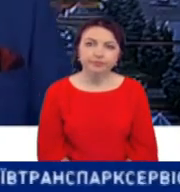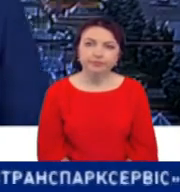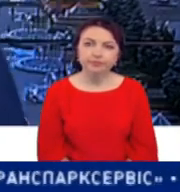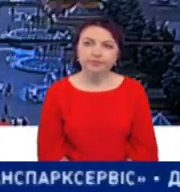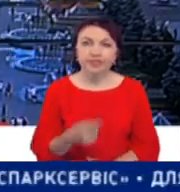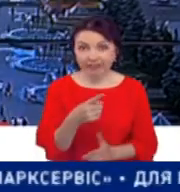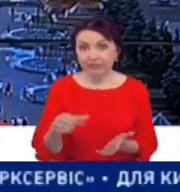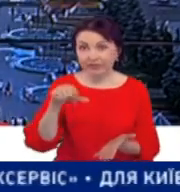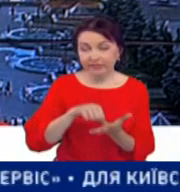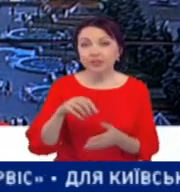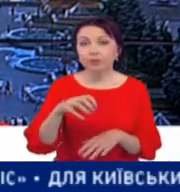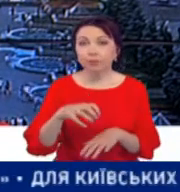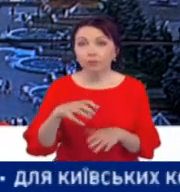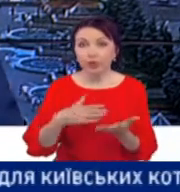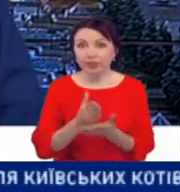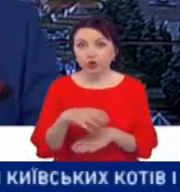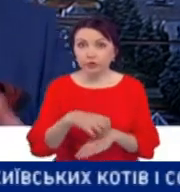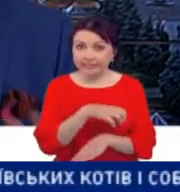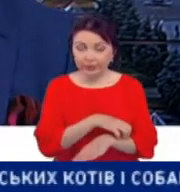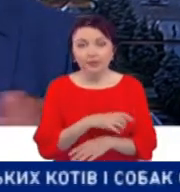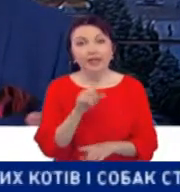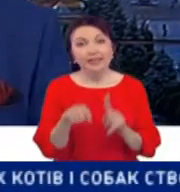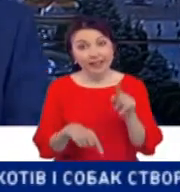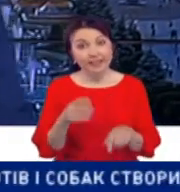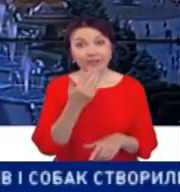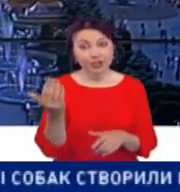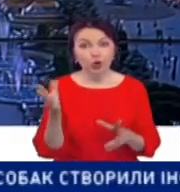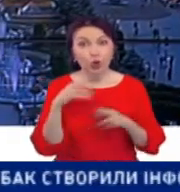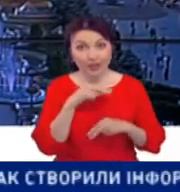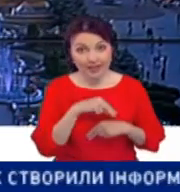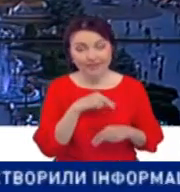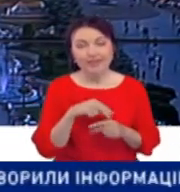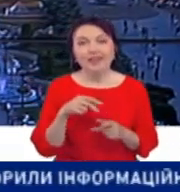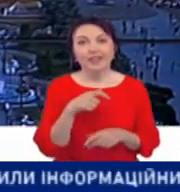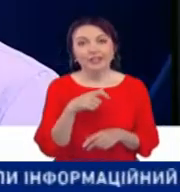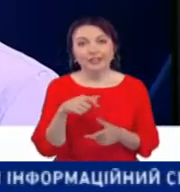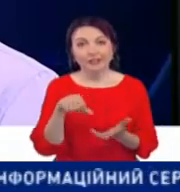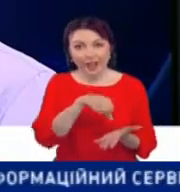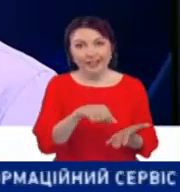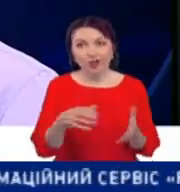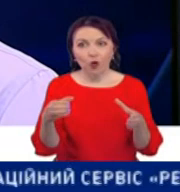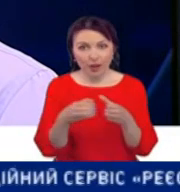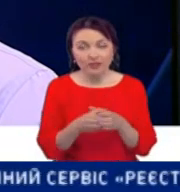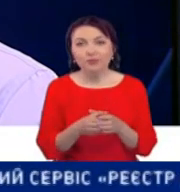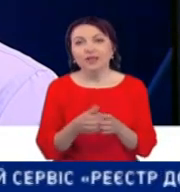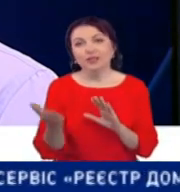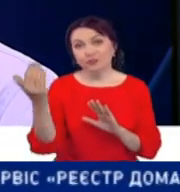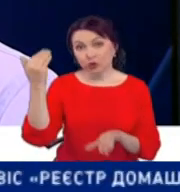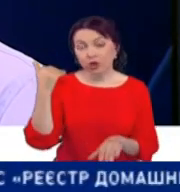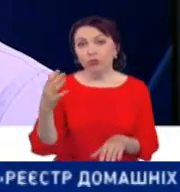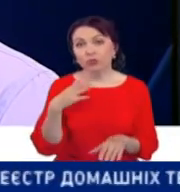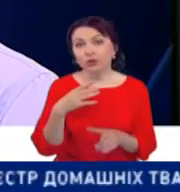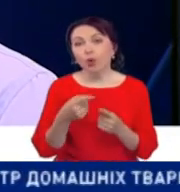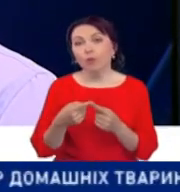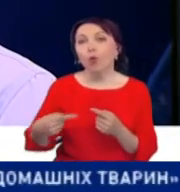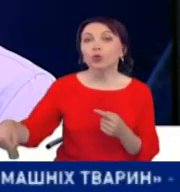політичну силу, і деякі ваші колеги і члени команди, от вони свого часу йшли по округах,